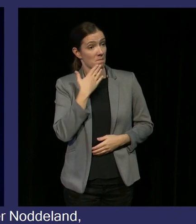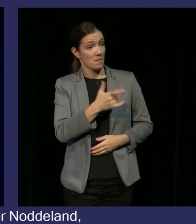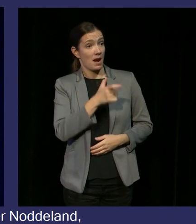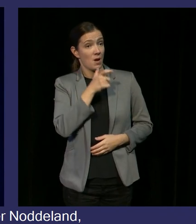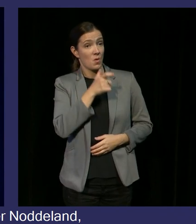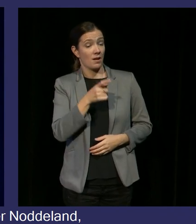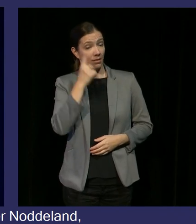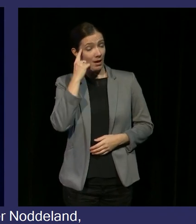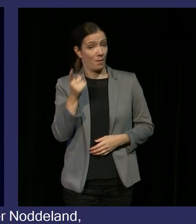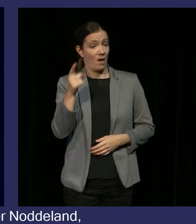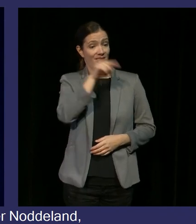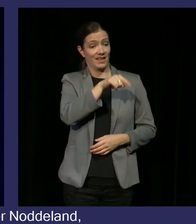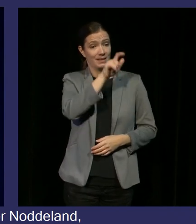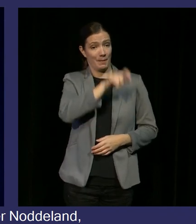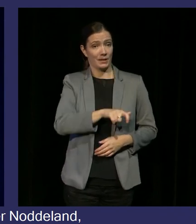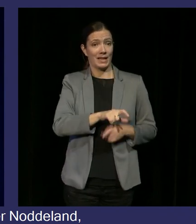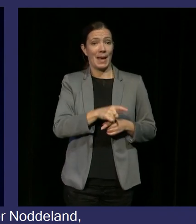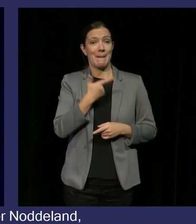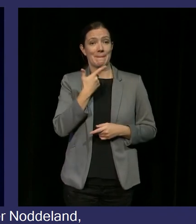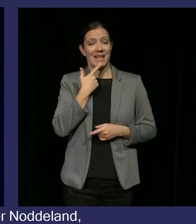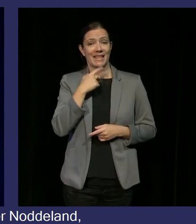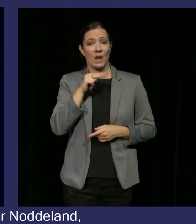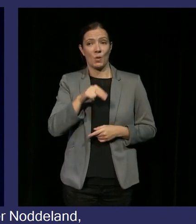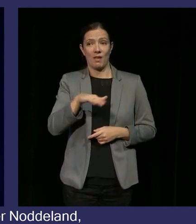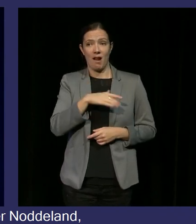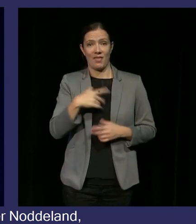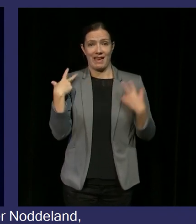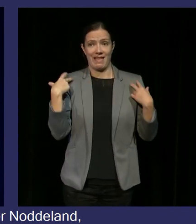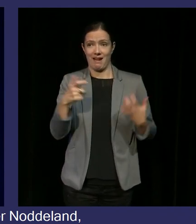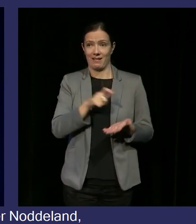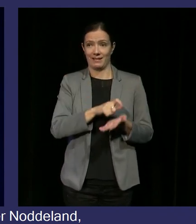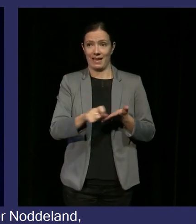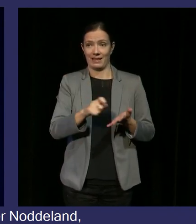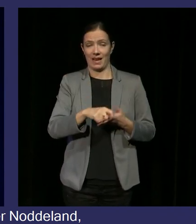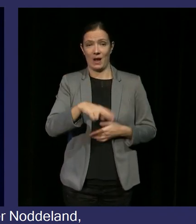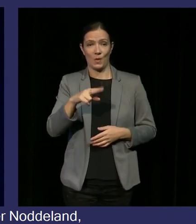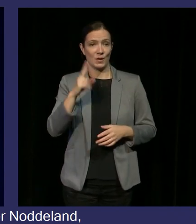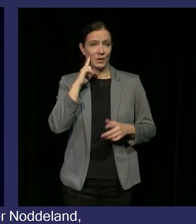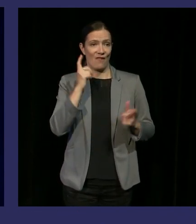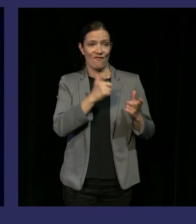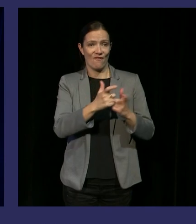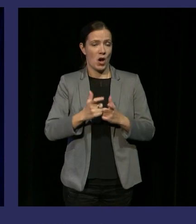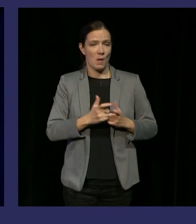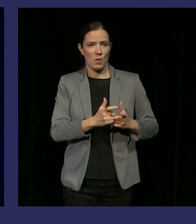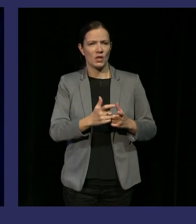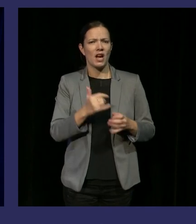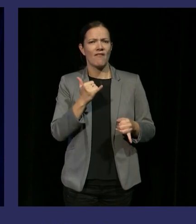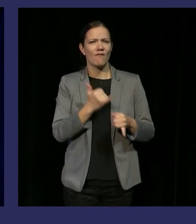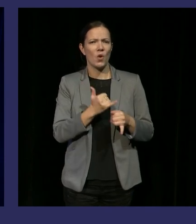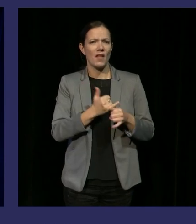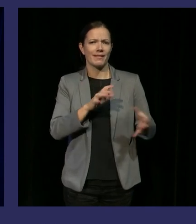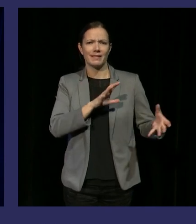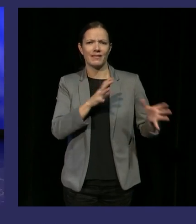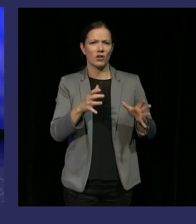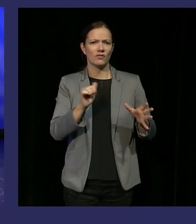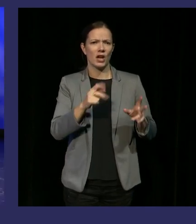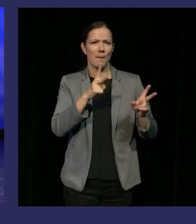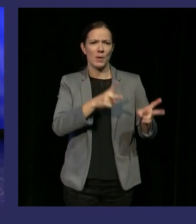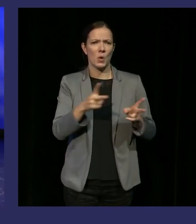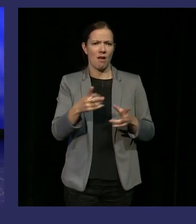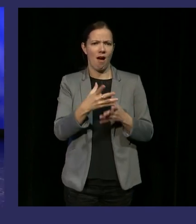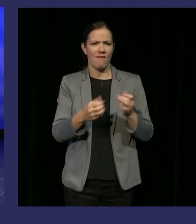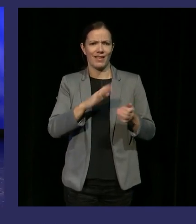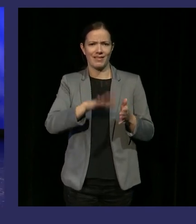til neste mann, Petter Nodderland, generalsekretær i Norges Døveforbund. Hvordan er situasjonen for brukere